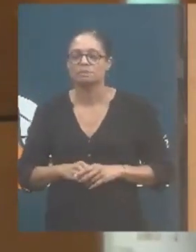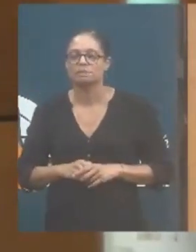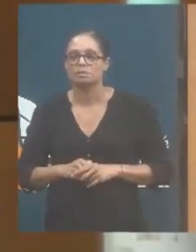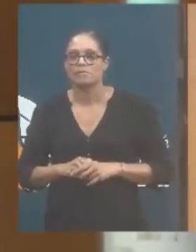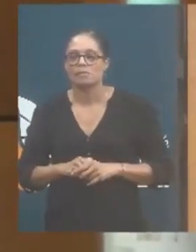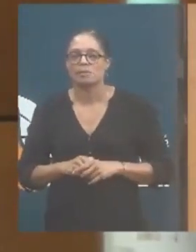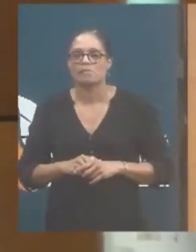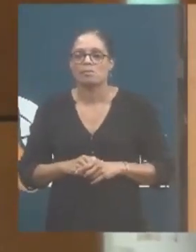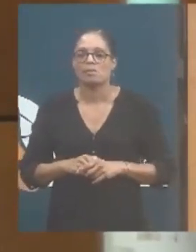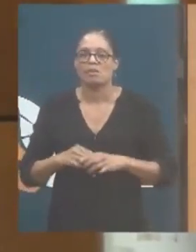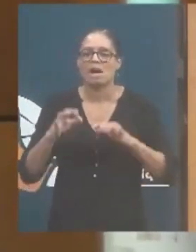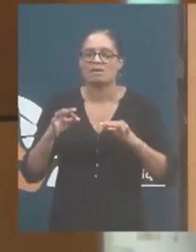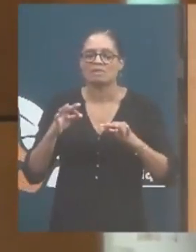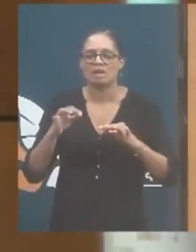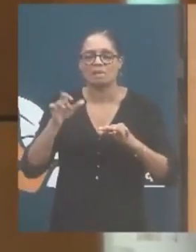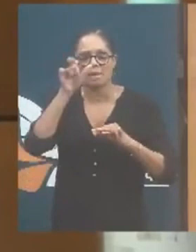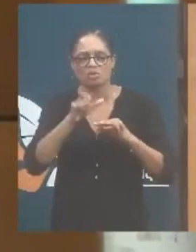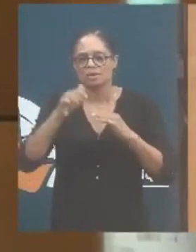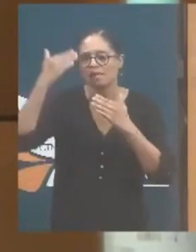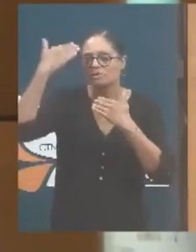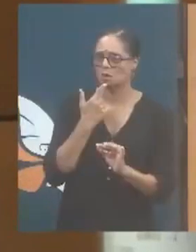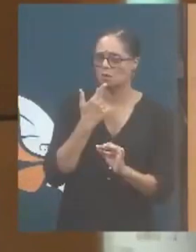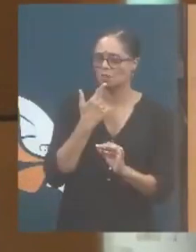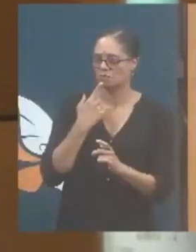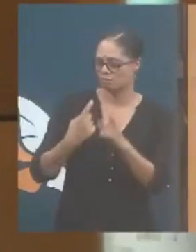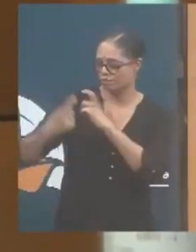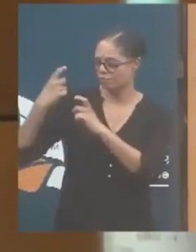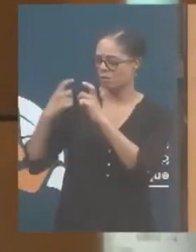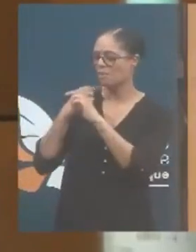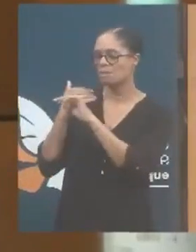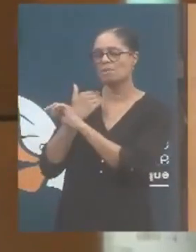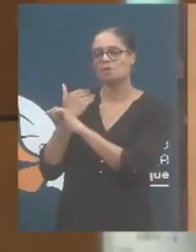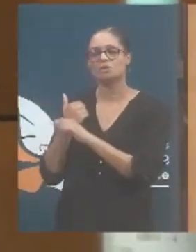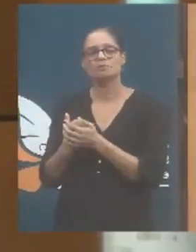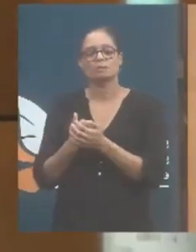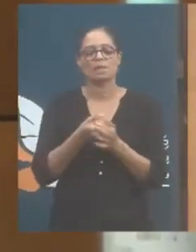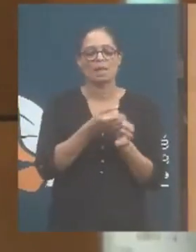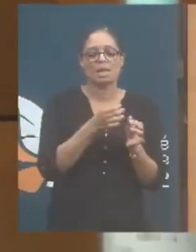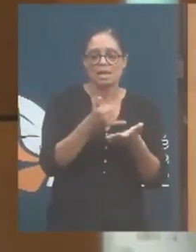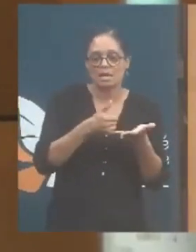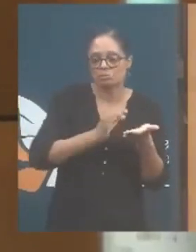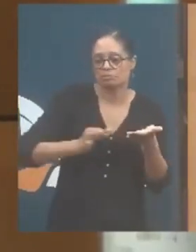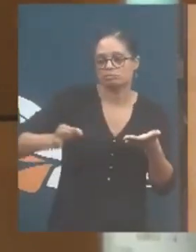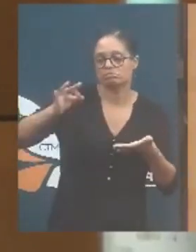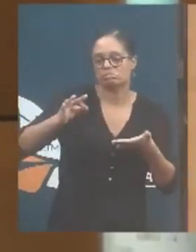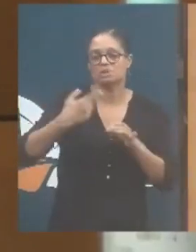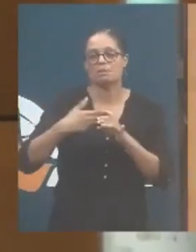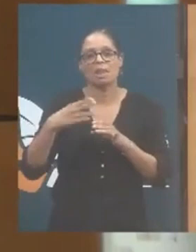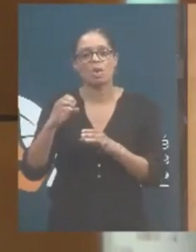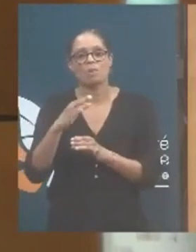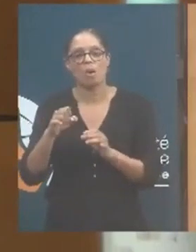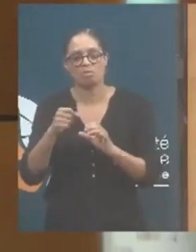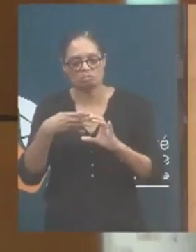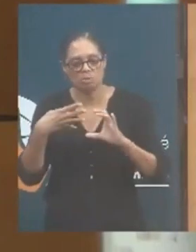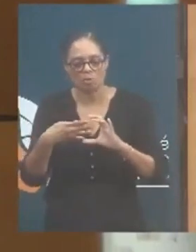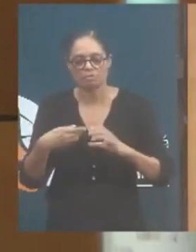On parle d'étrangers, on parle de personnes. Cet archipel appelé Comores, et les collègues ont rappelé tout le canal